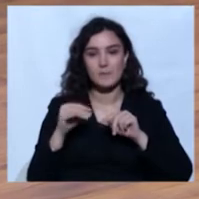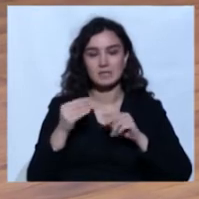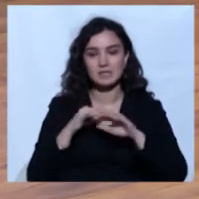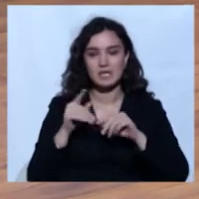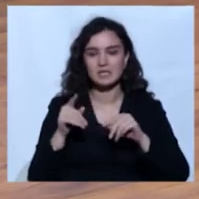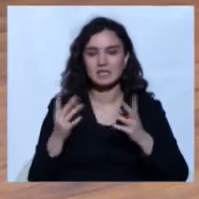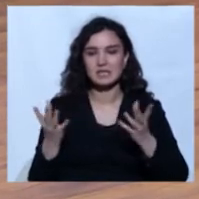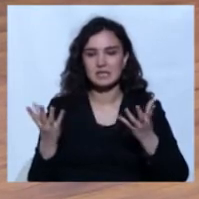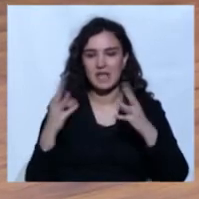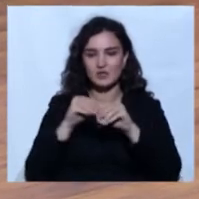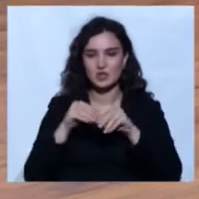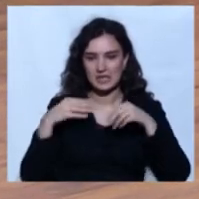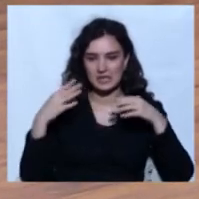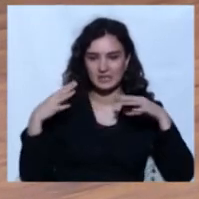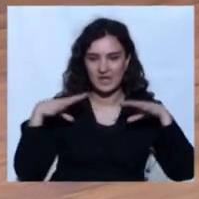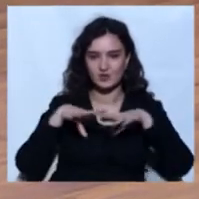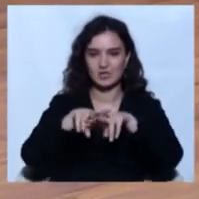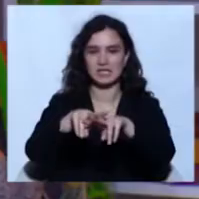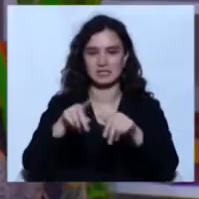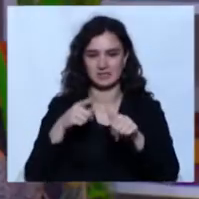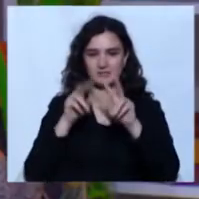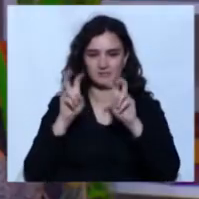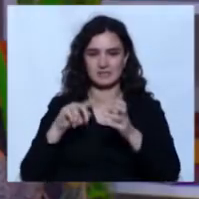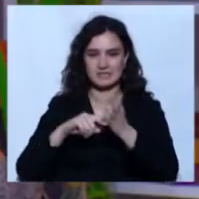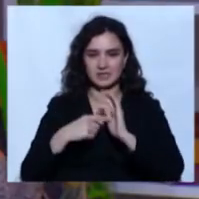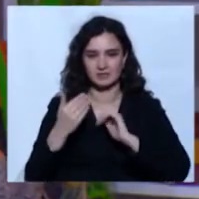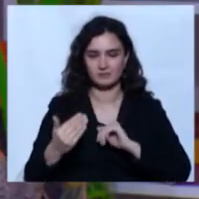თავშეყრის წერტილს უწოდებენ.